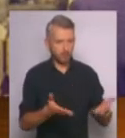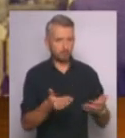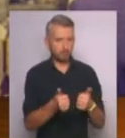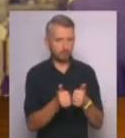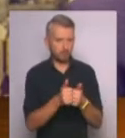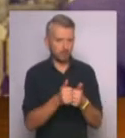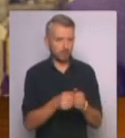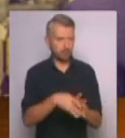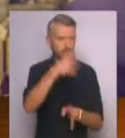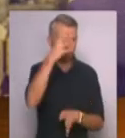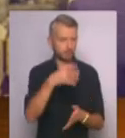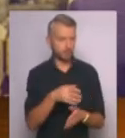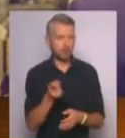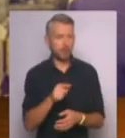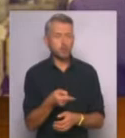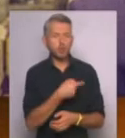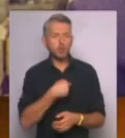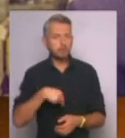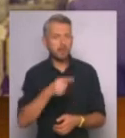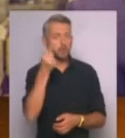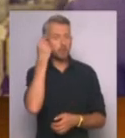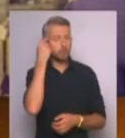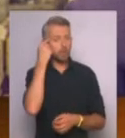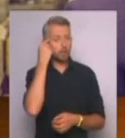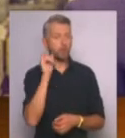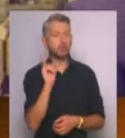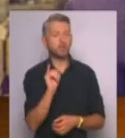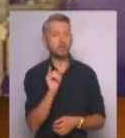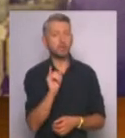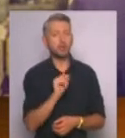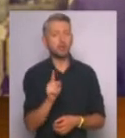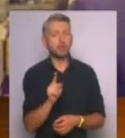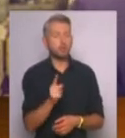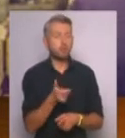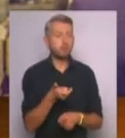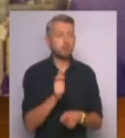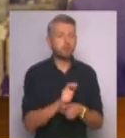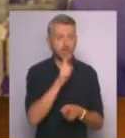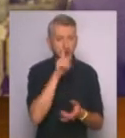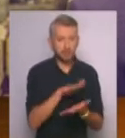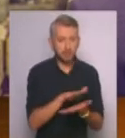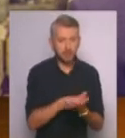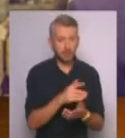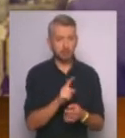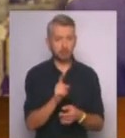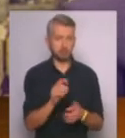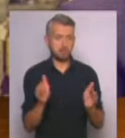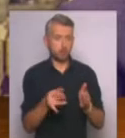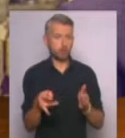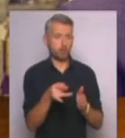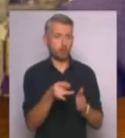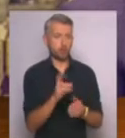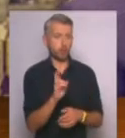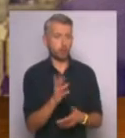Ну, те, що ми там стратегічно думаємо, і що більшість сміття, все-таки це ж з мікрорайону Бортничі.